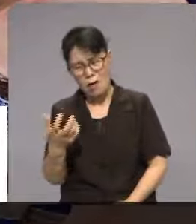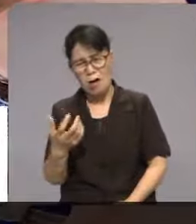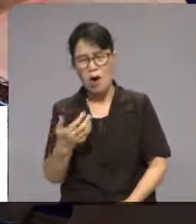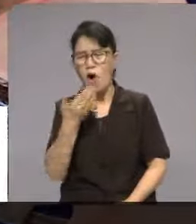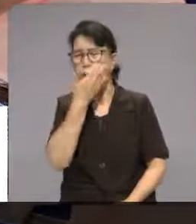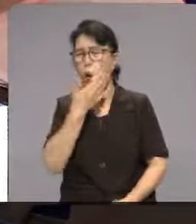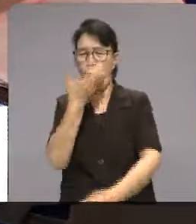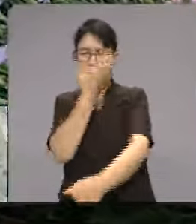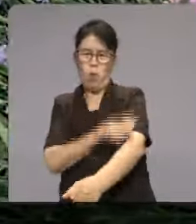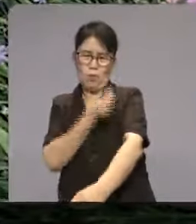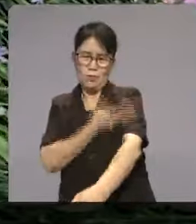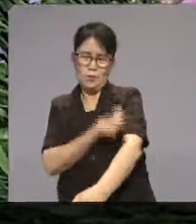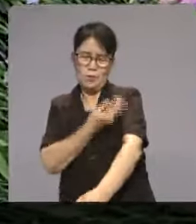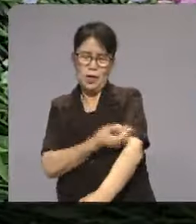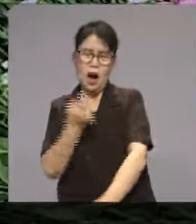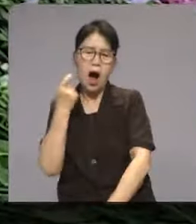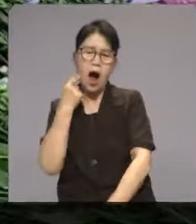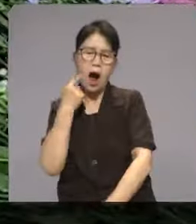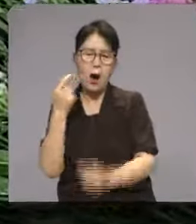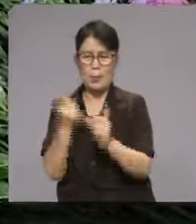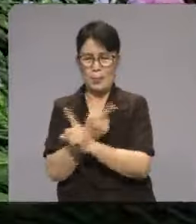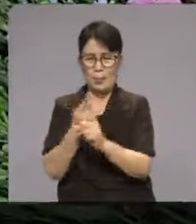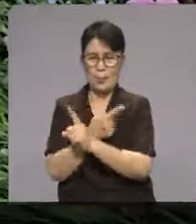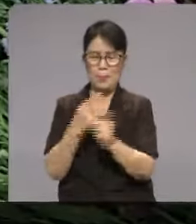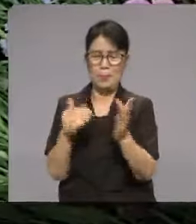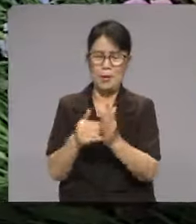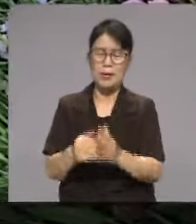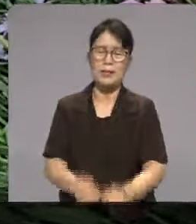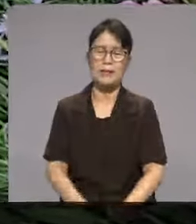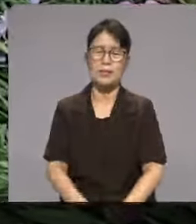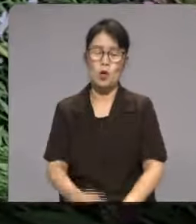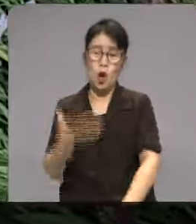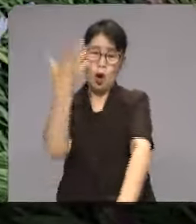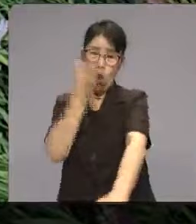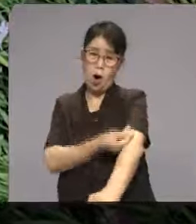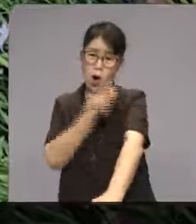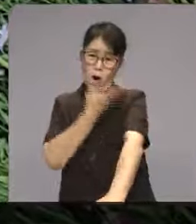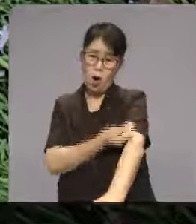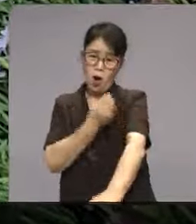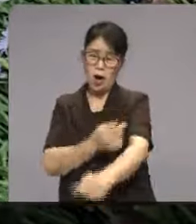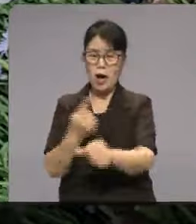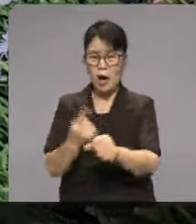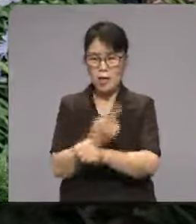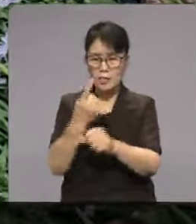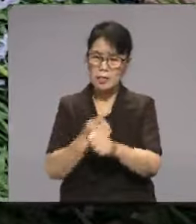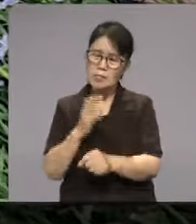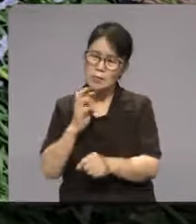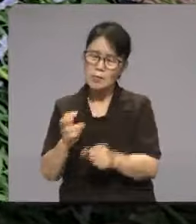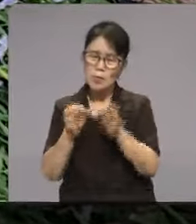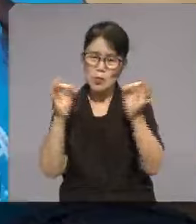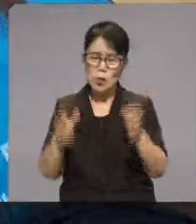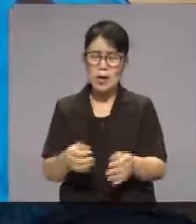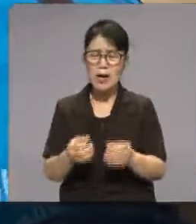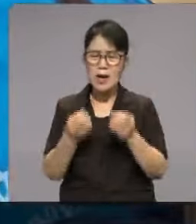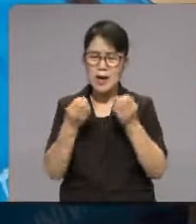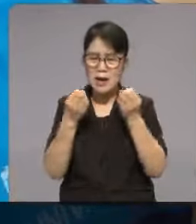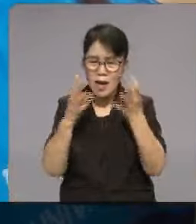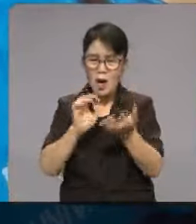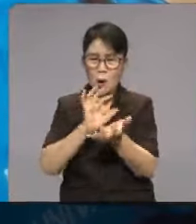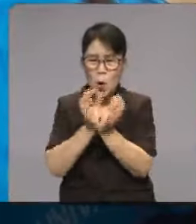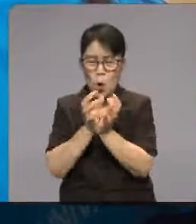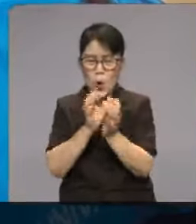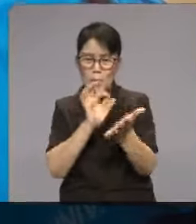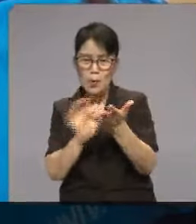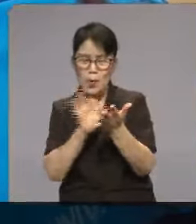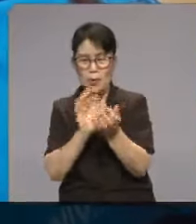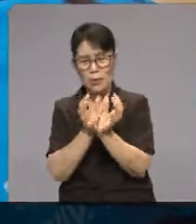영양수액, 치과 진료를 받았습니다. 또한 수액을 맞는 1시간 반 동안 생화를 이용해 꽃사지를